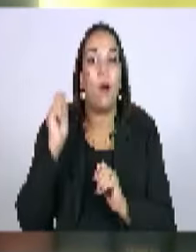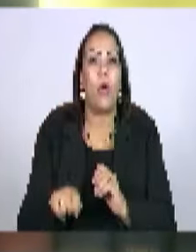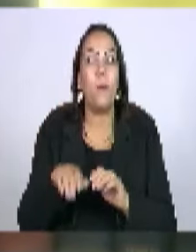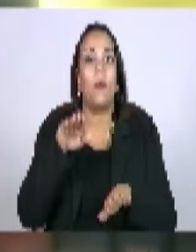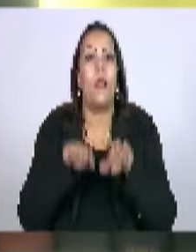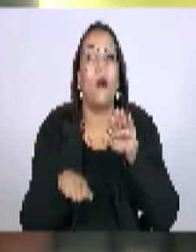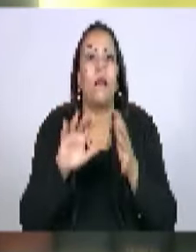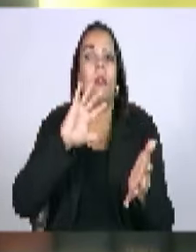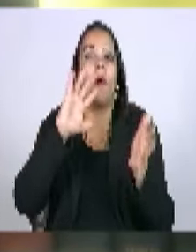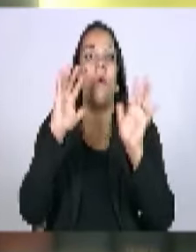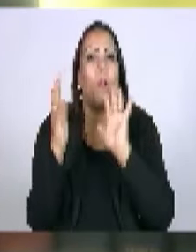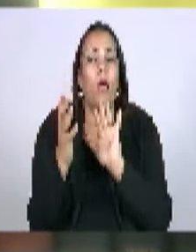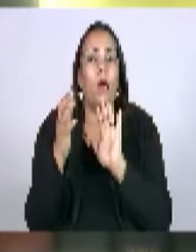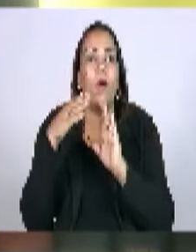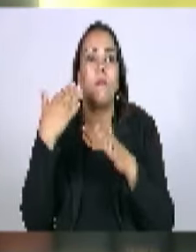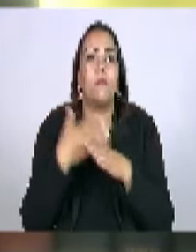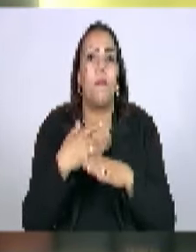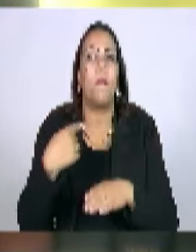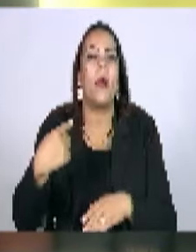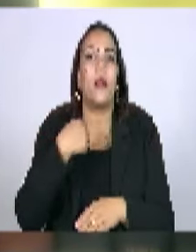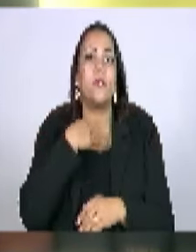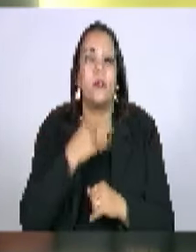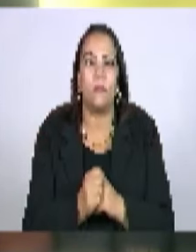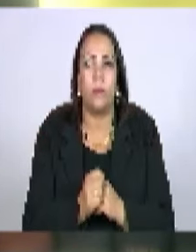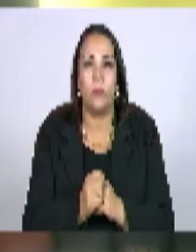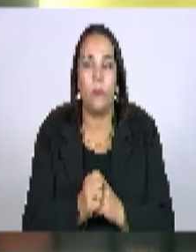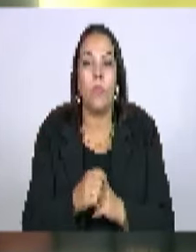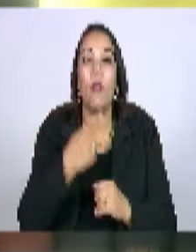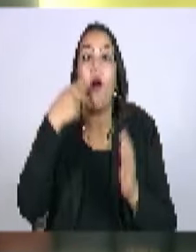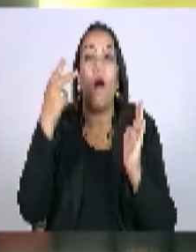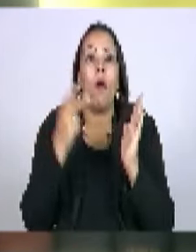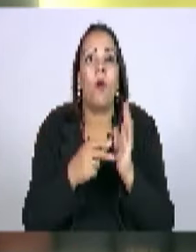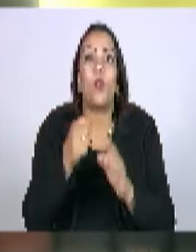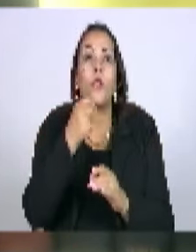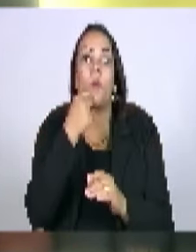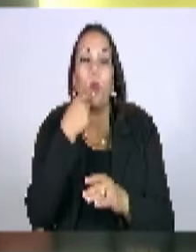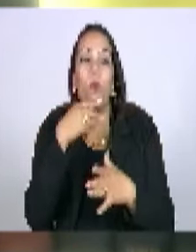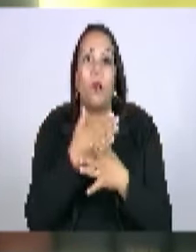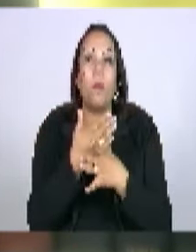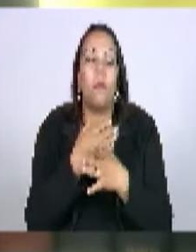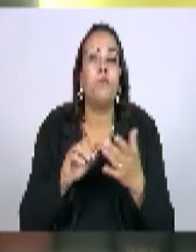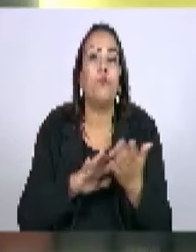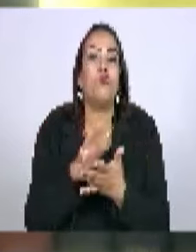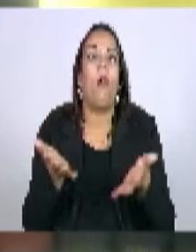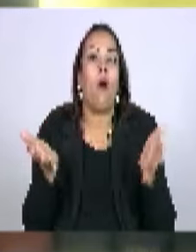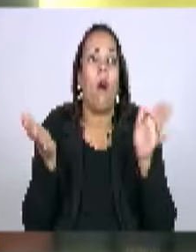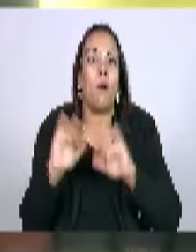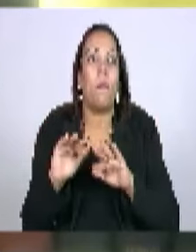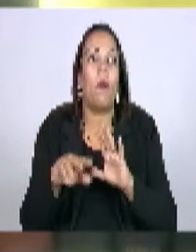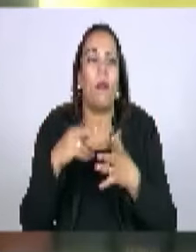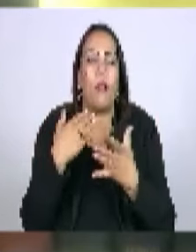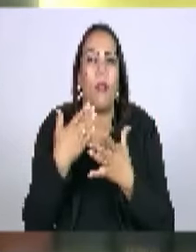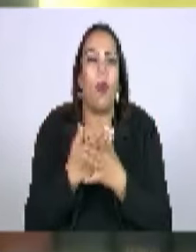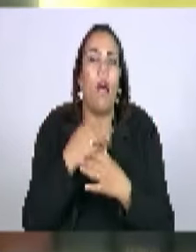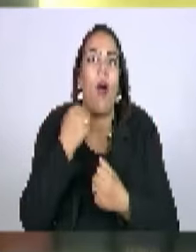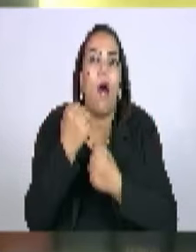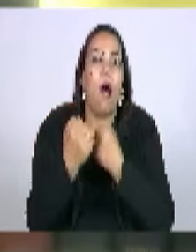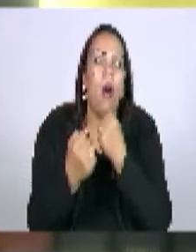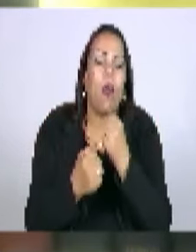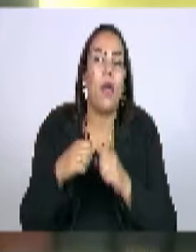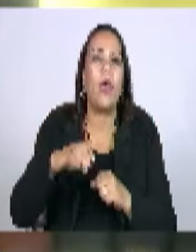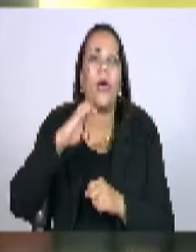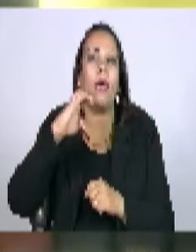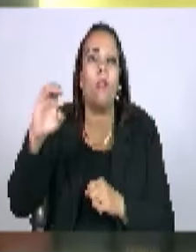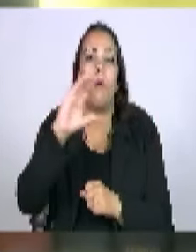بشان غزه القرار بياتي في سياق القضيه الاكبر اللي حركتها دوله جنوب افريقيا